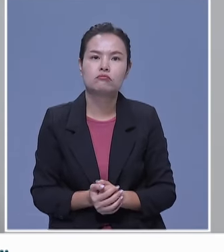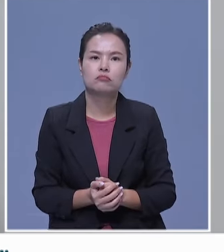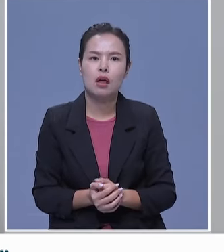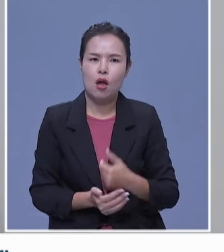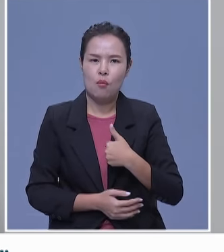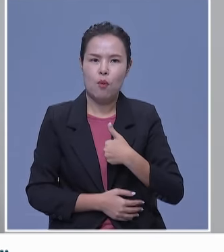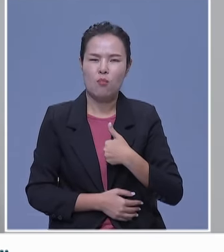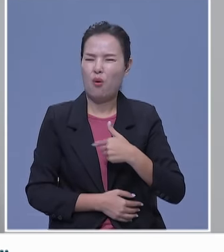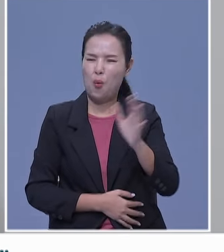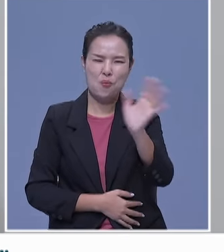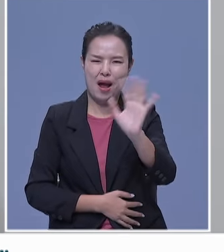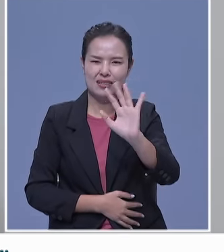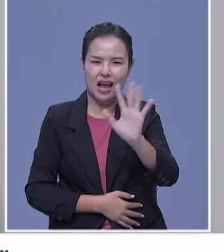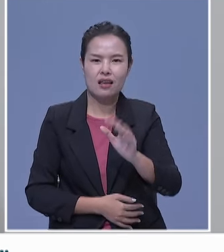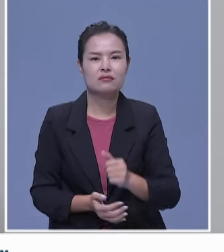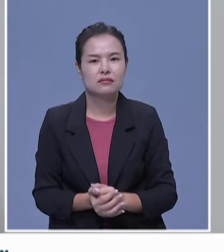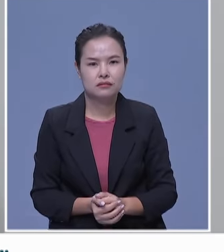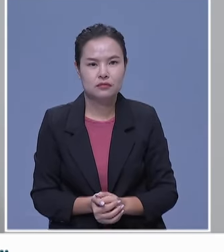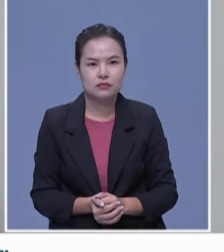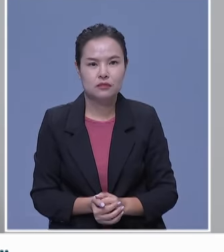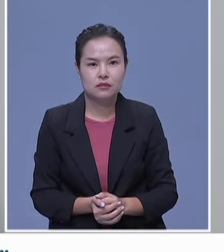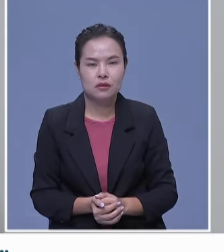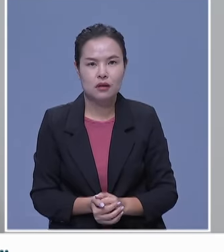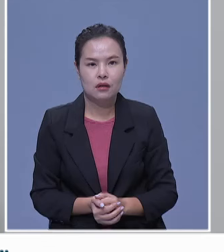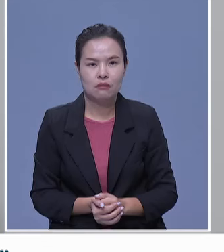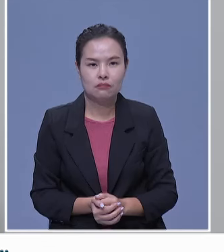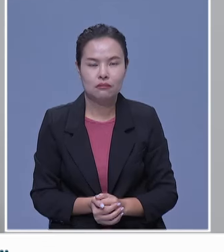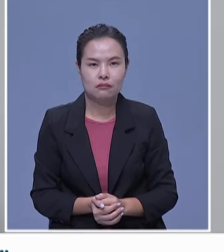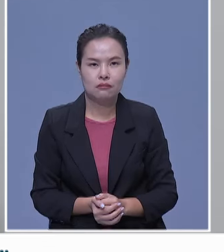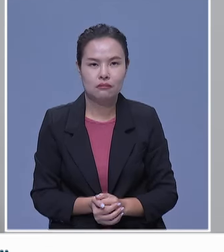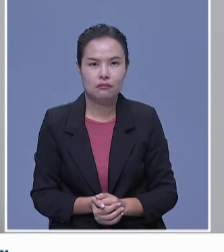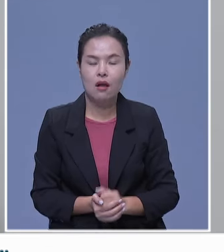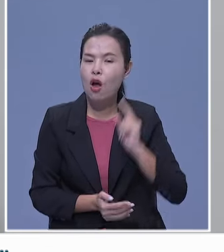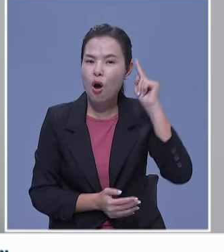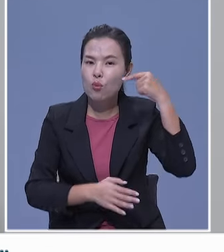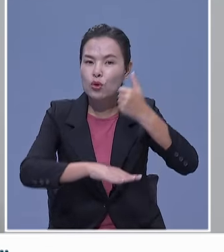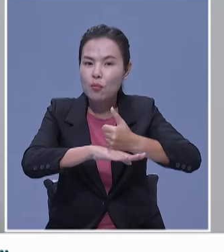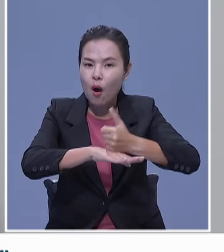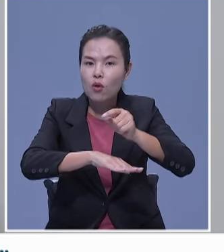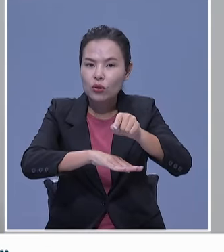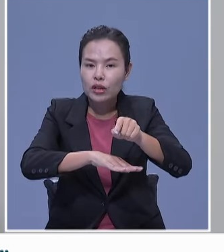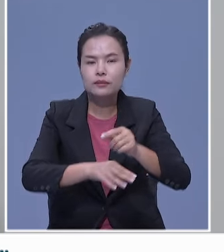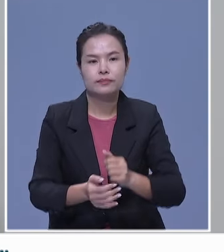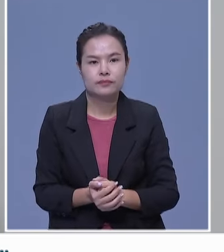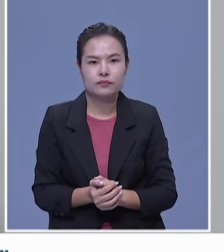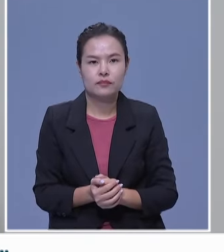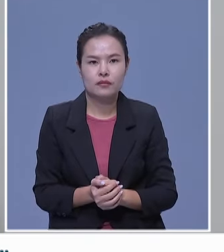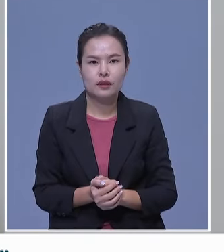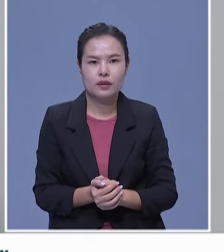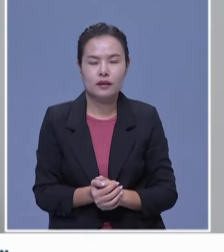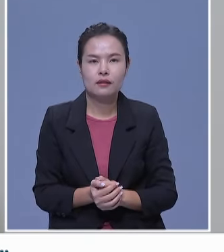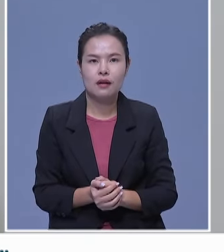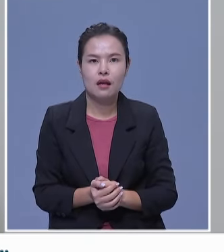ผมบอกว่ายิ่งไม่ใช่เพราะน้องเขาเนี่ยเป็นคนที่เขาเรียกอะไรนะแม่เลี้ยงเดี่